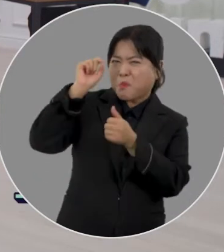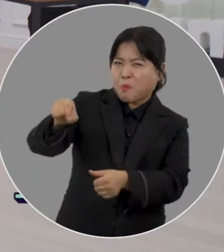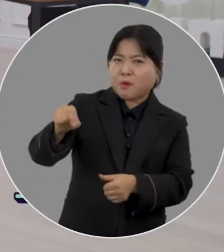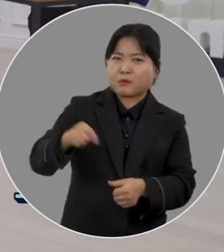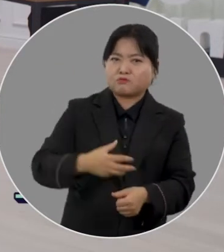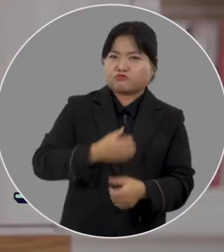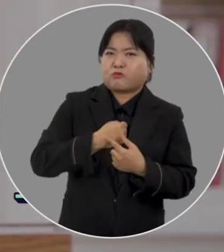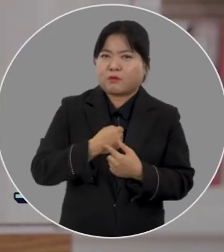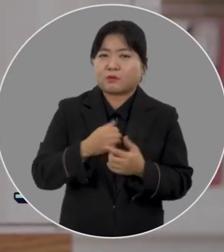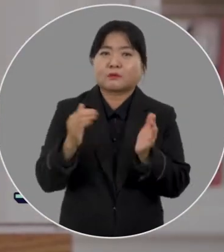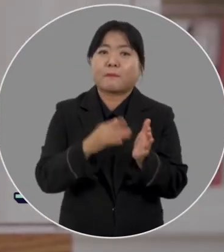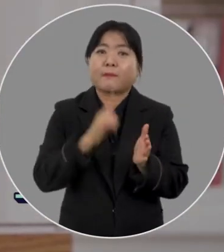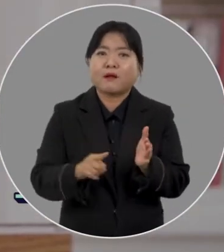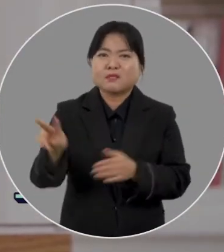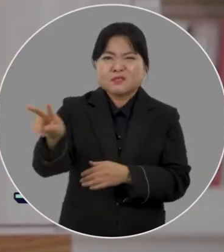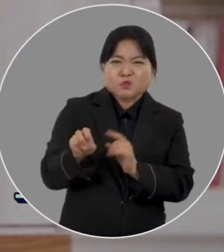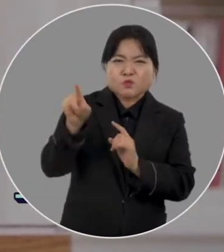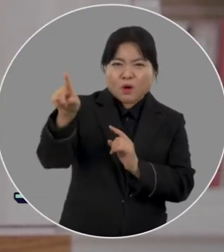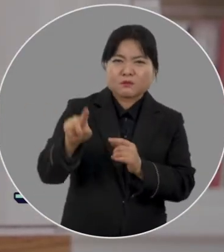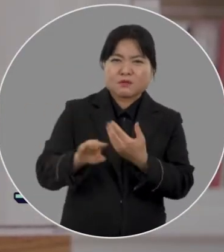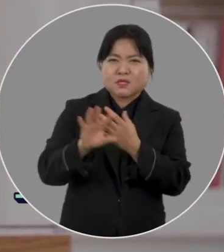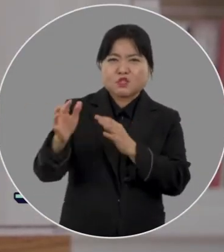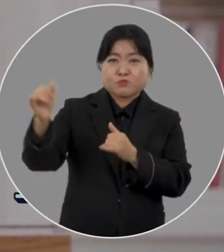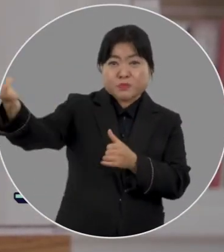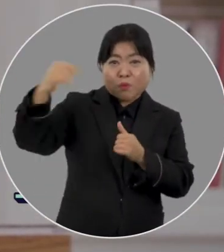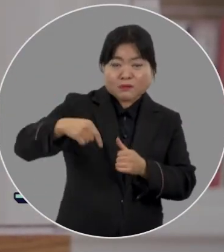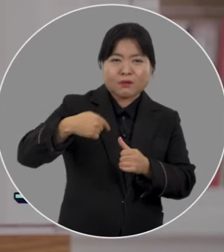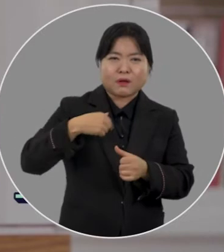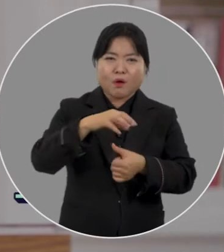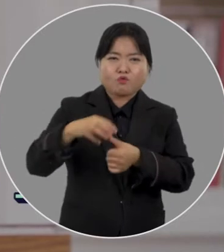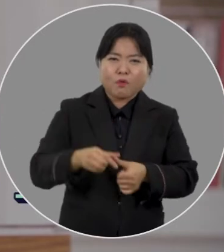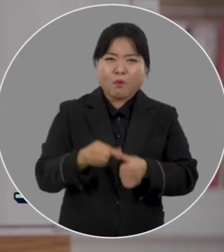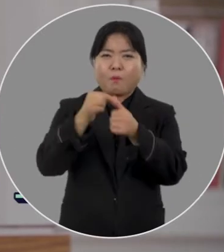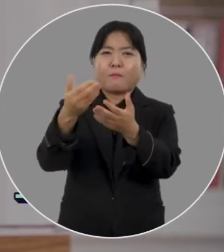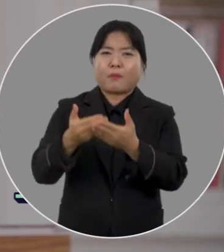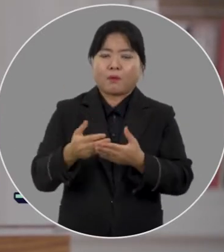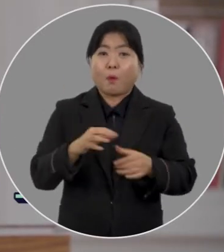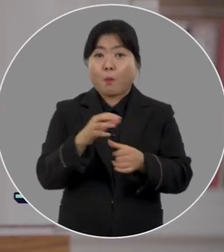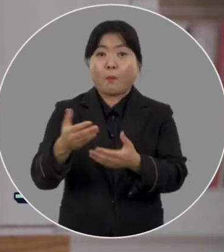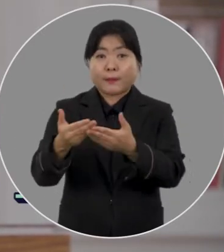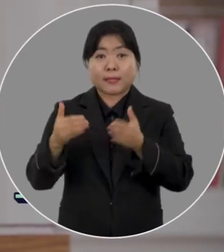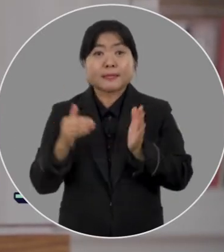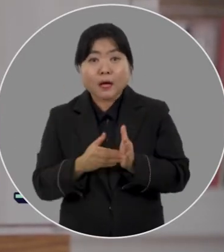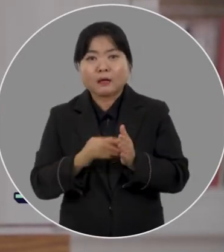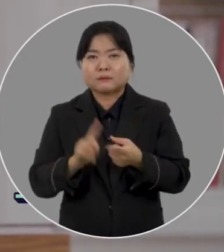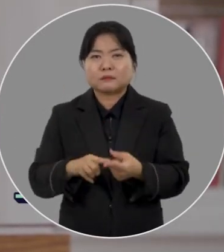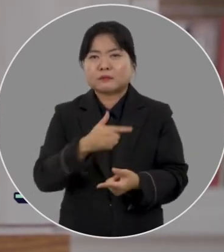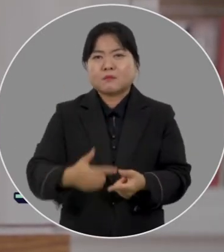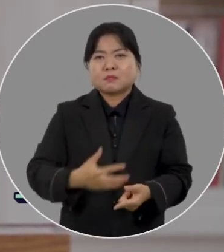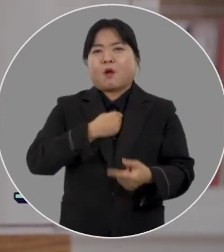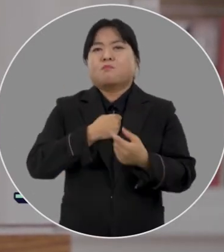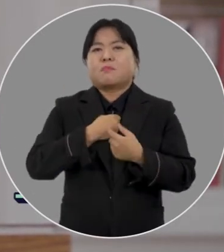정하고 혐오했던 이 이주민으로부터 네. 자기가 어떤 구원당하고 보호받았다. 그게 굉장히